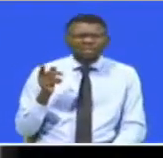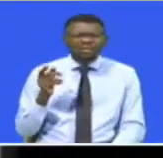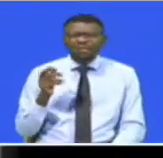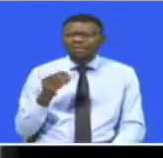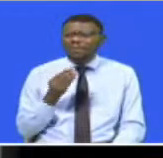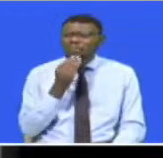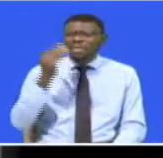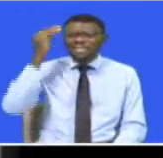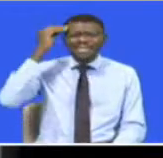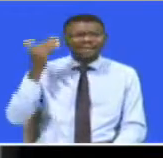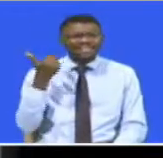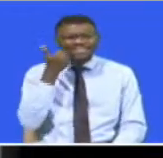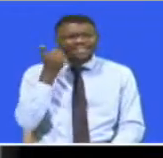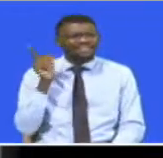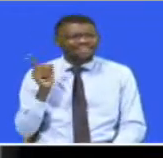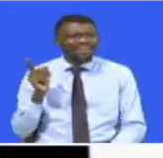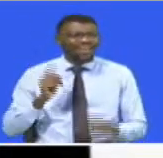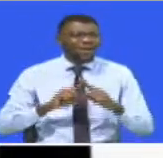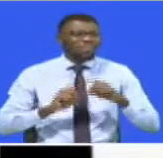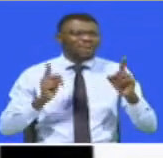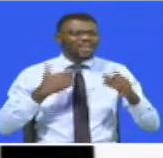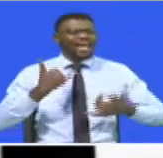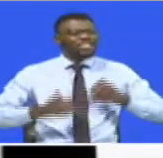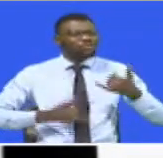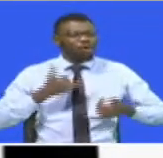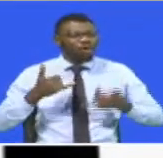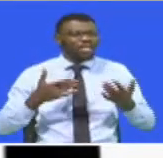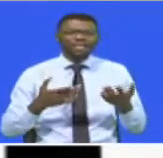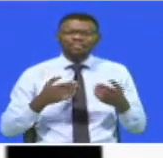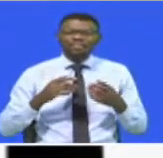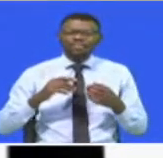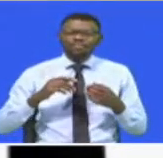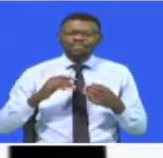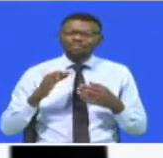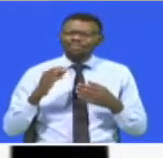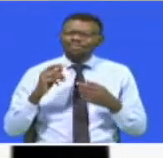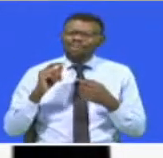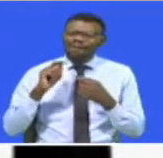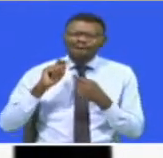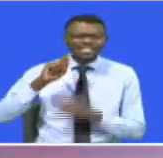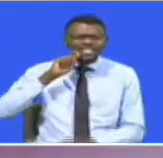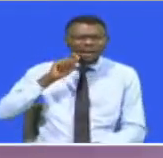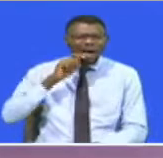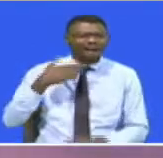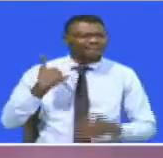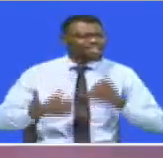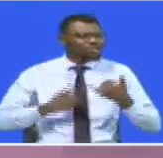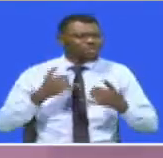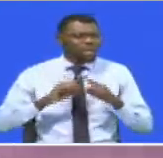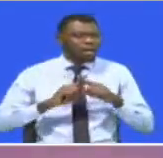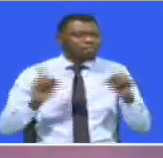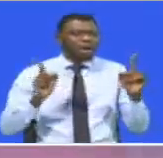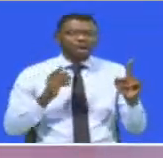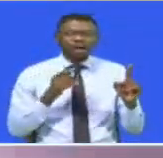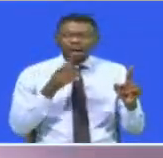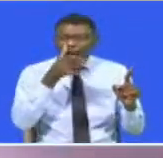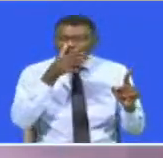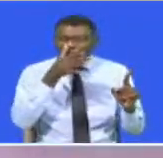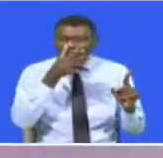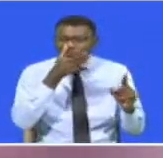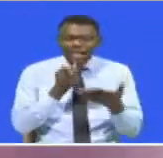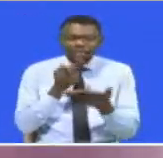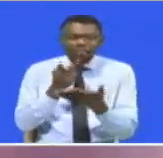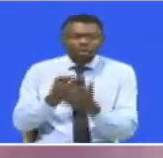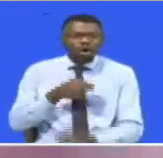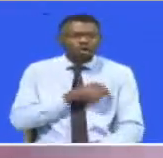wetu yuko kwenye kikao cha ulaji wa nyama choma, japo anasema yuko hoi bin